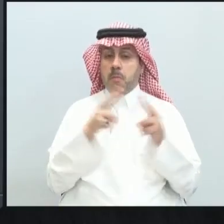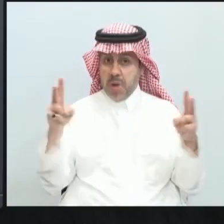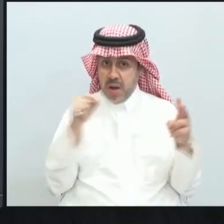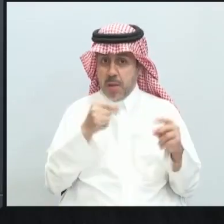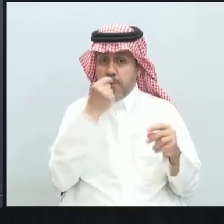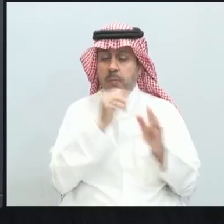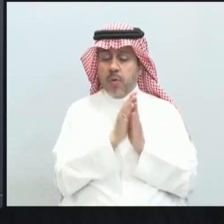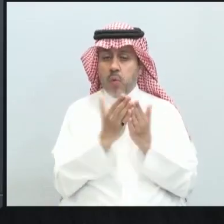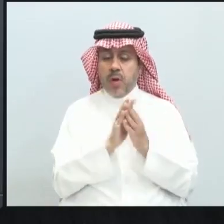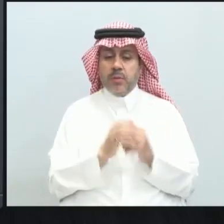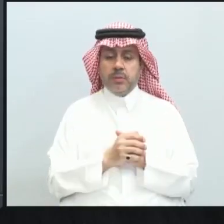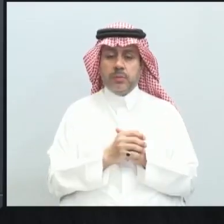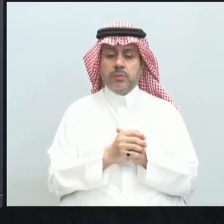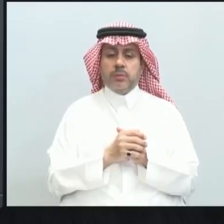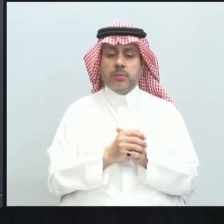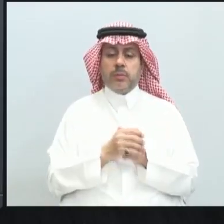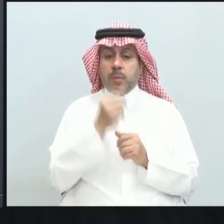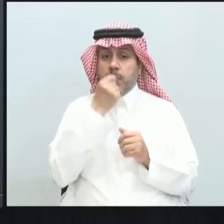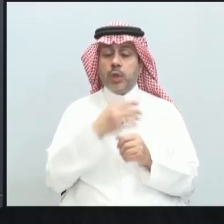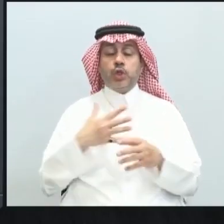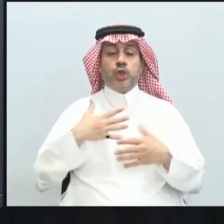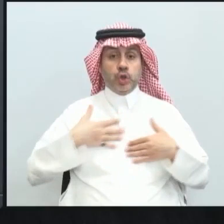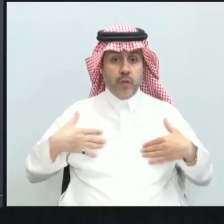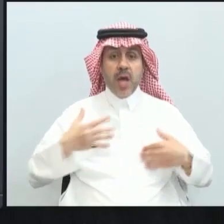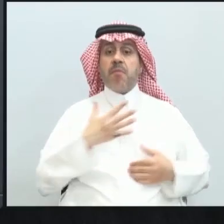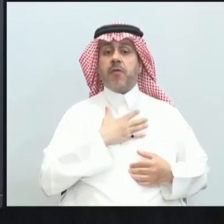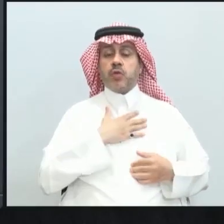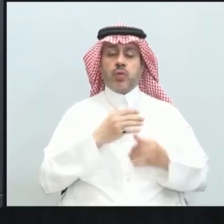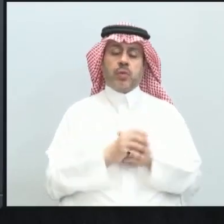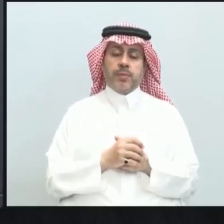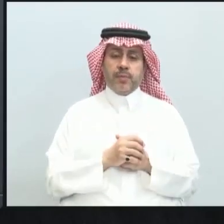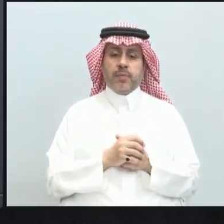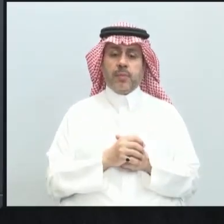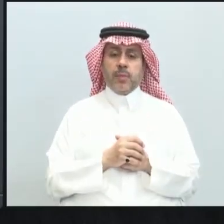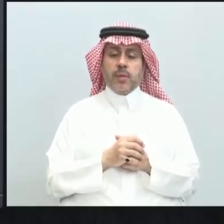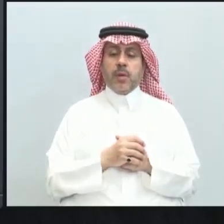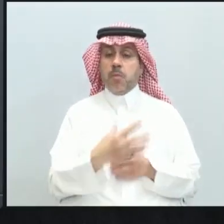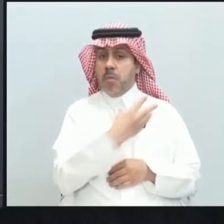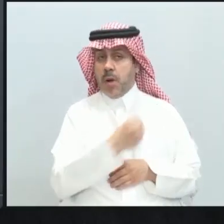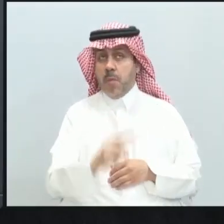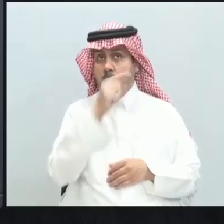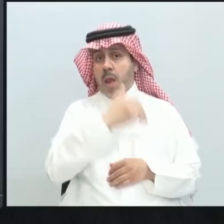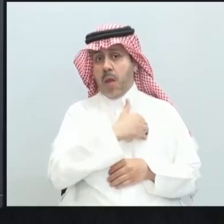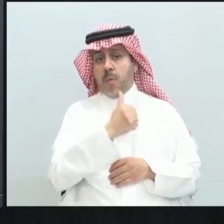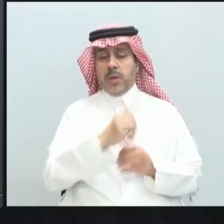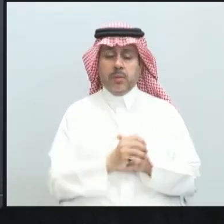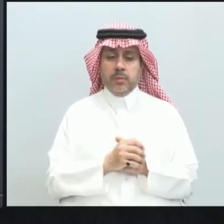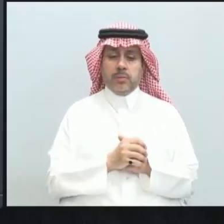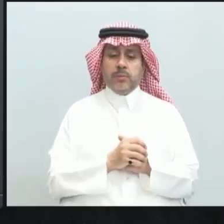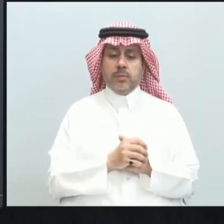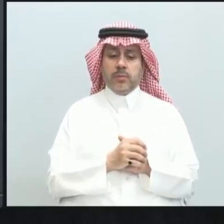من ربكم وشفاء لما في الصدور وهدى ورحمه للمؤمنين قل بفضل الله وبرحمته